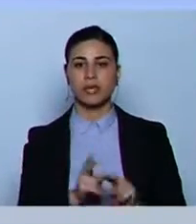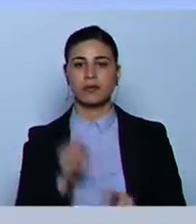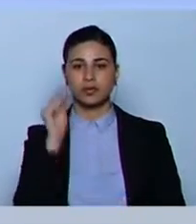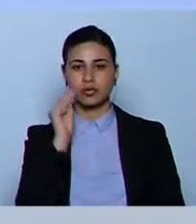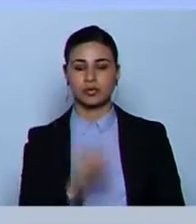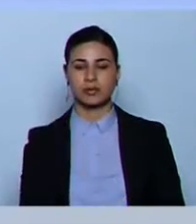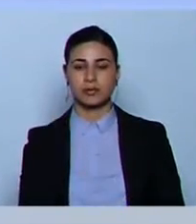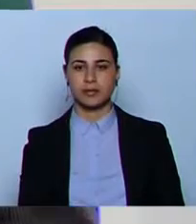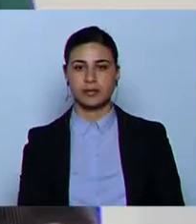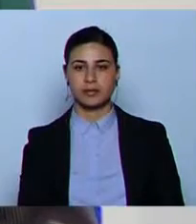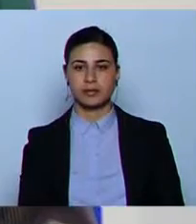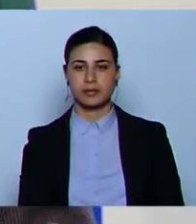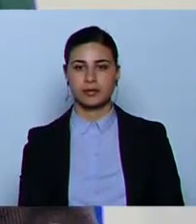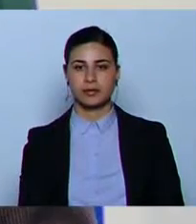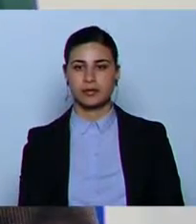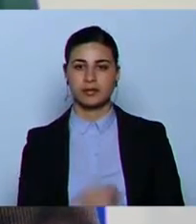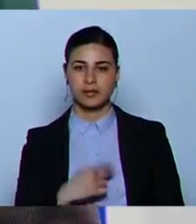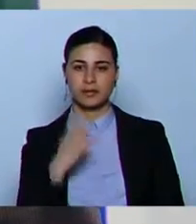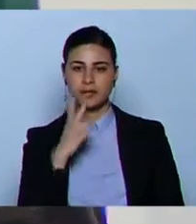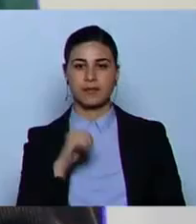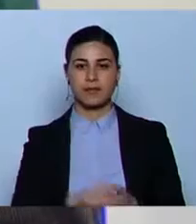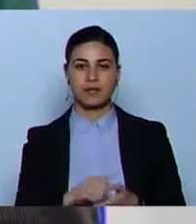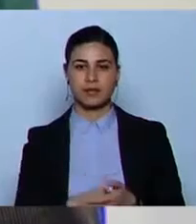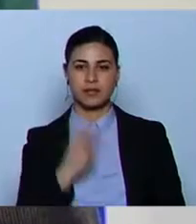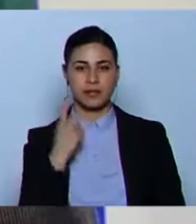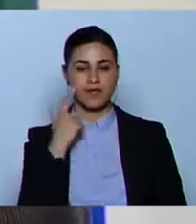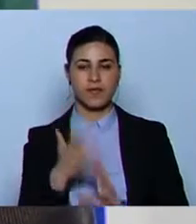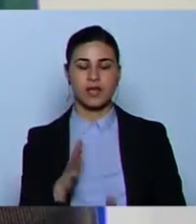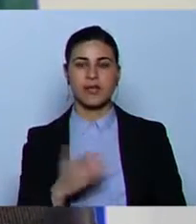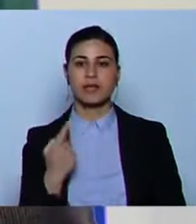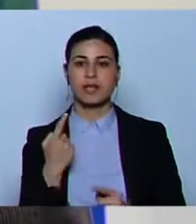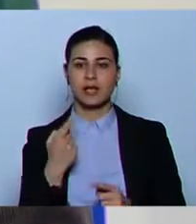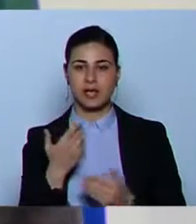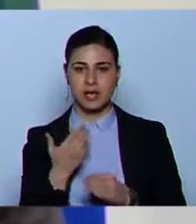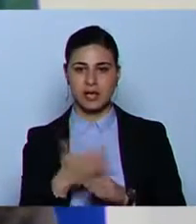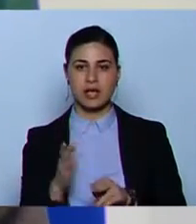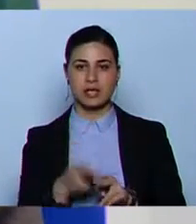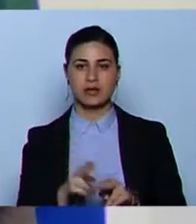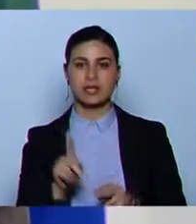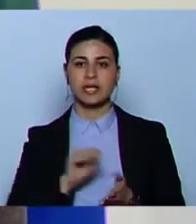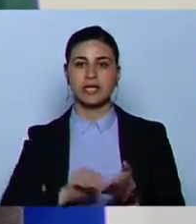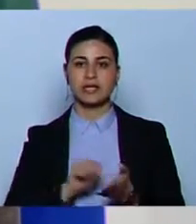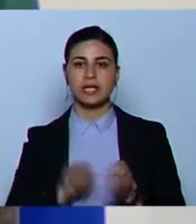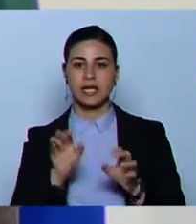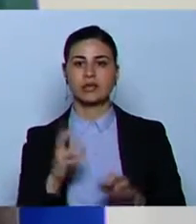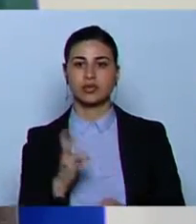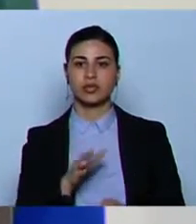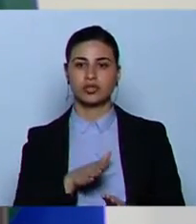როგორ გითხრათ ახლა, მე პირადად არგუმენტები მართალი რომ ვითხრათ ვერ გავიგე გარდა იმისა, რომ რა წერია კანონში ის